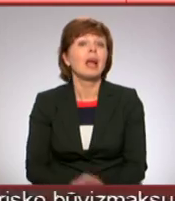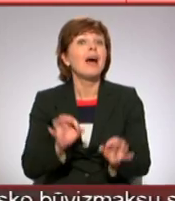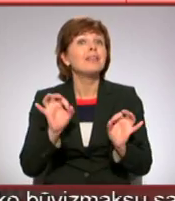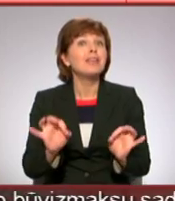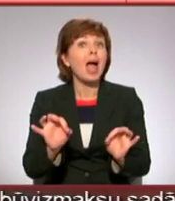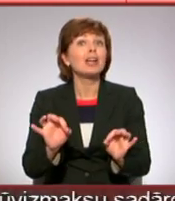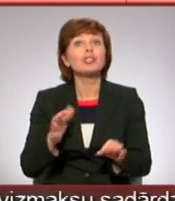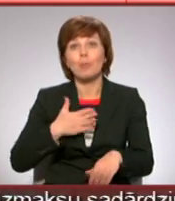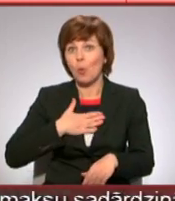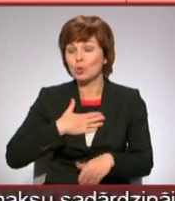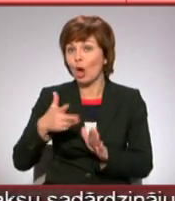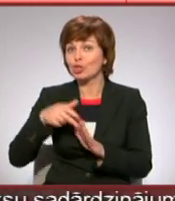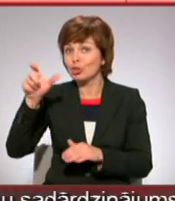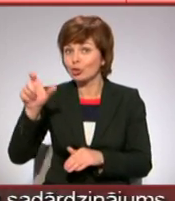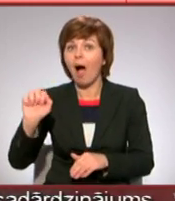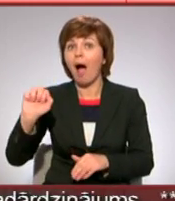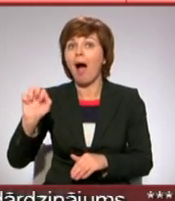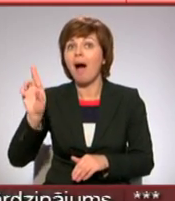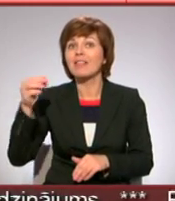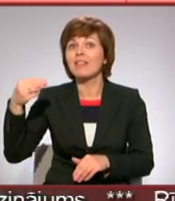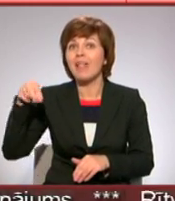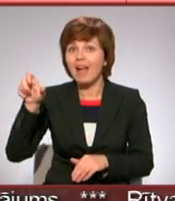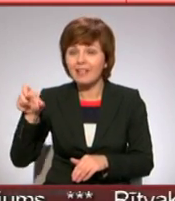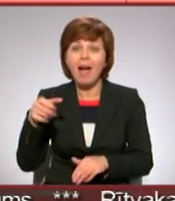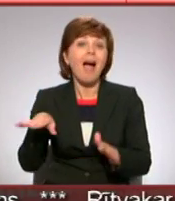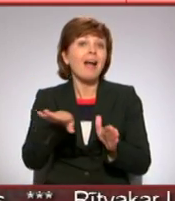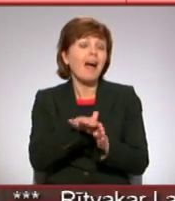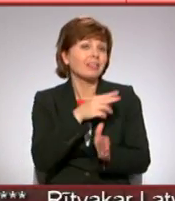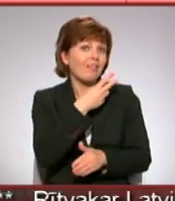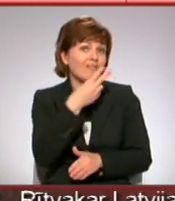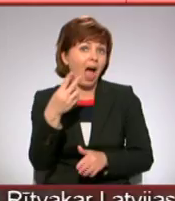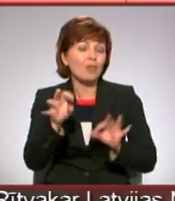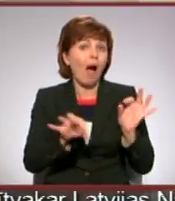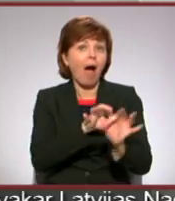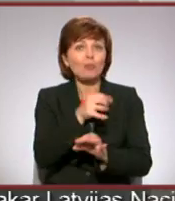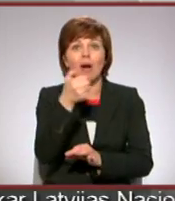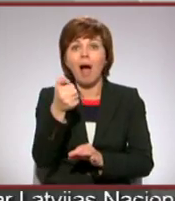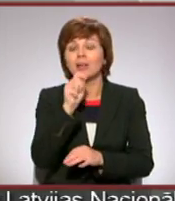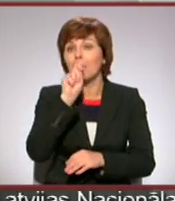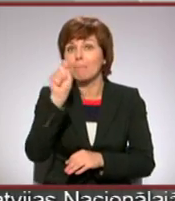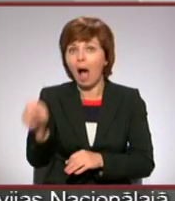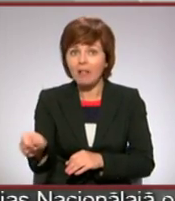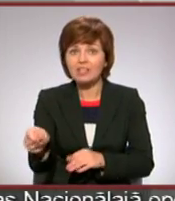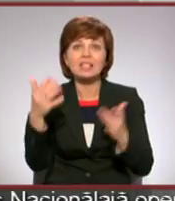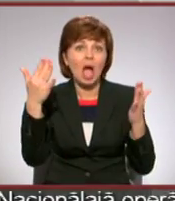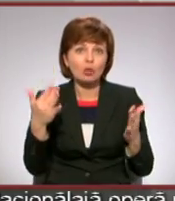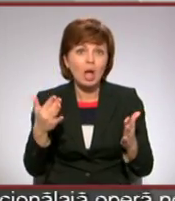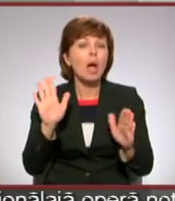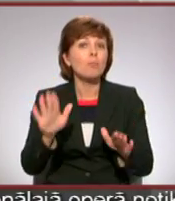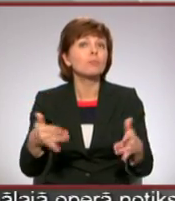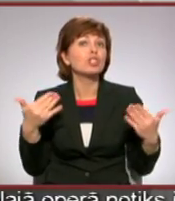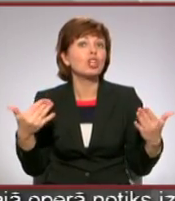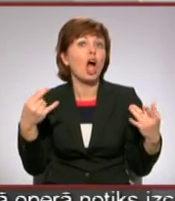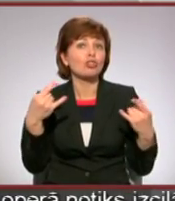Tieši šobrīd mūsu žurnāliste Anete Lesīte klātienē vēro arhitektūras gada balvas pasniegšanas ceremoniju. Mums ir iespēja tiešraidē ielūkoties, kā